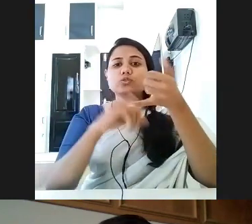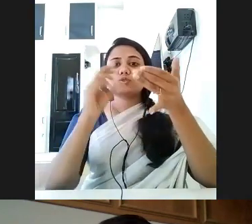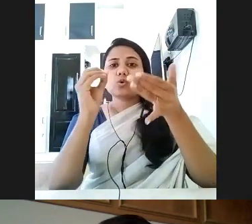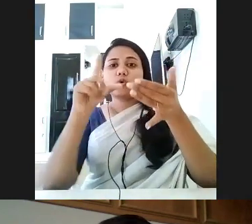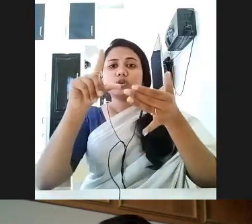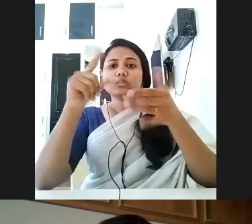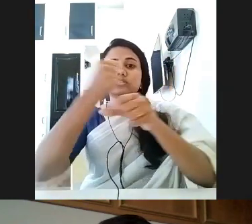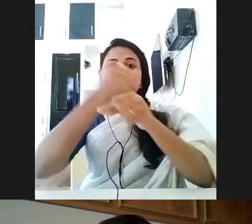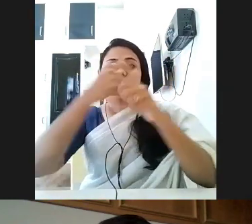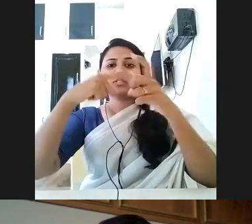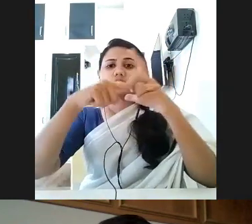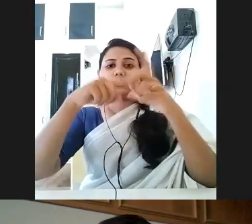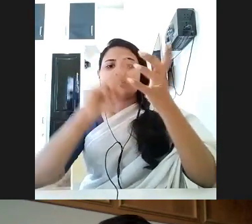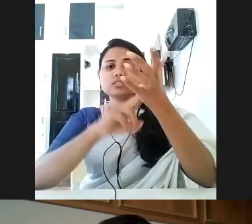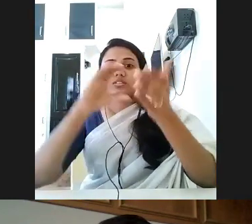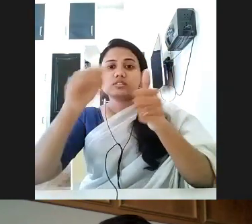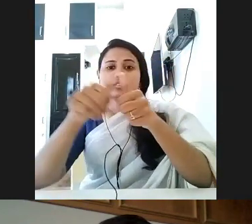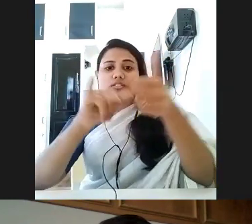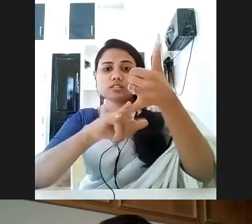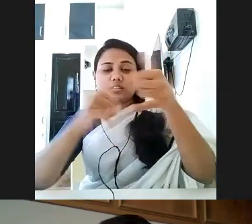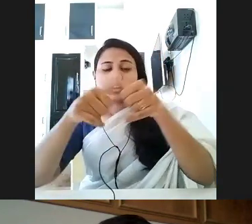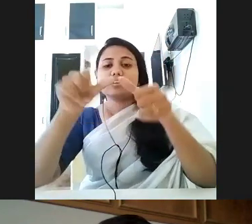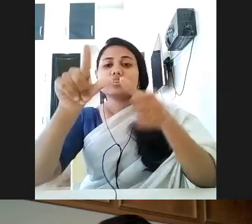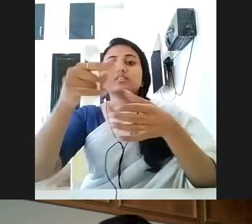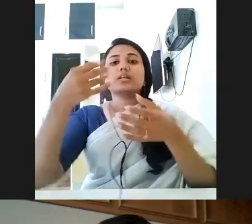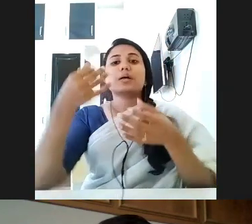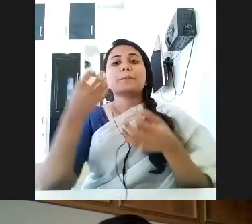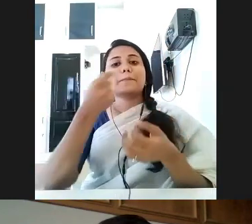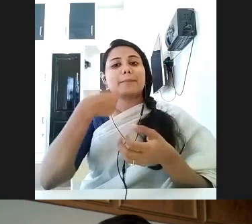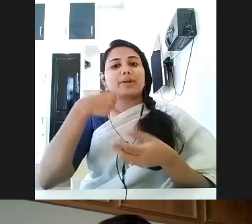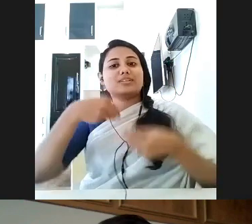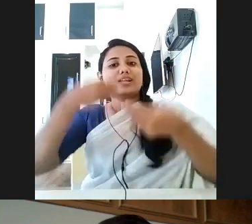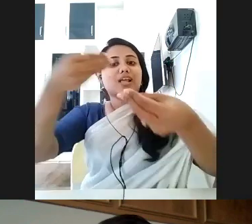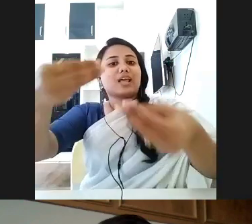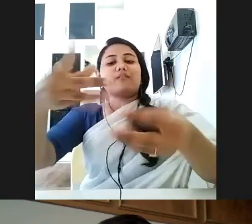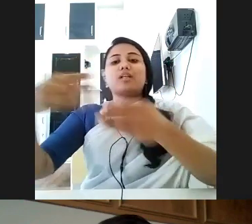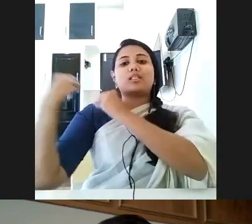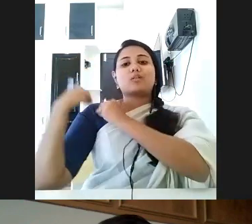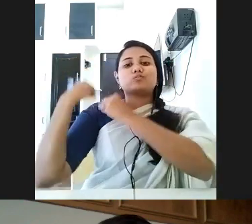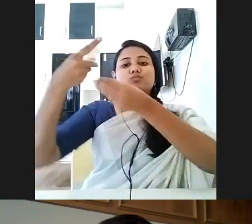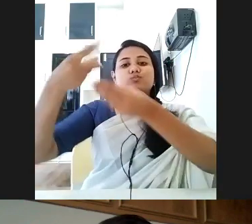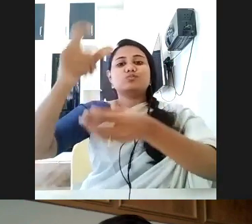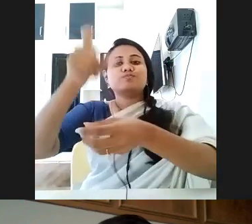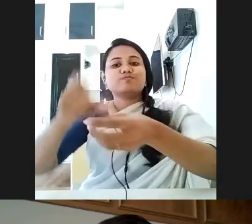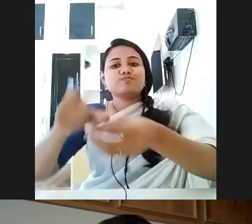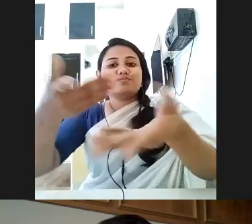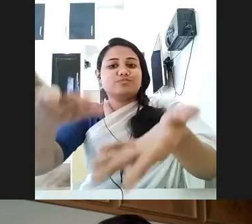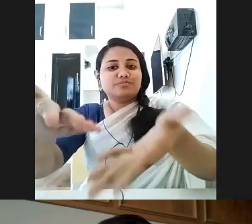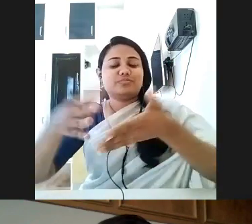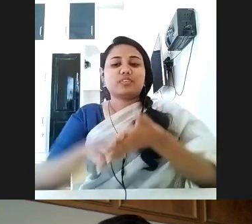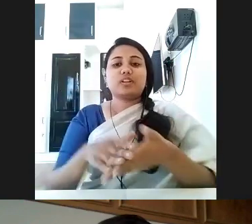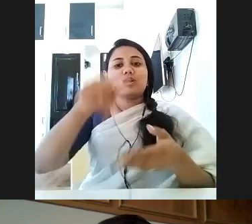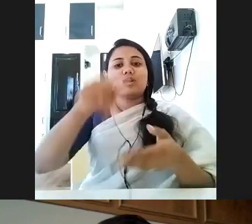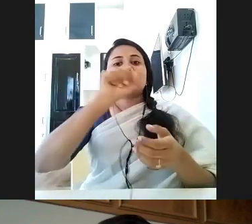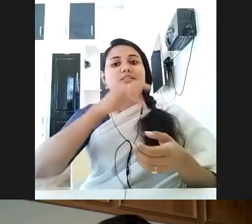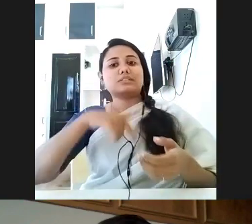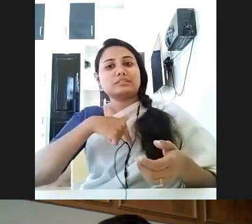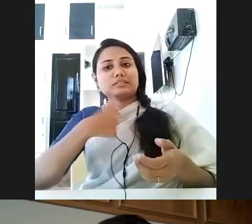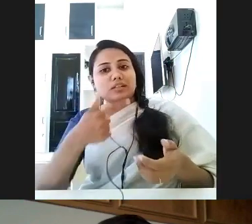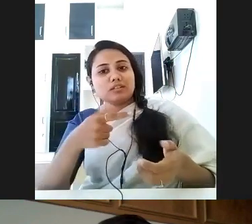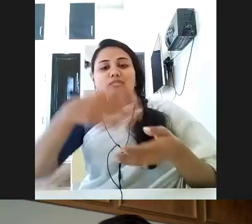പ്രധാന പങ്ക് വഹിച്ച വ്യക്തി കൂടിയാണ്. മാമിനെ എന്റെ വ്യക്തിപരമായ പേരിലും മൈൻഡിന്റെ പേരിലും ഞാൻ ഈ പ്രോഗ്രാമിലേക്ക് സ്വാഗതം ചെയ്യുന്നു.